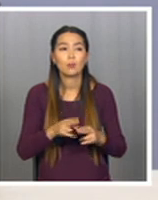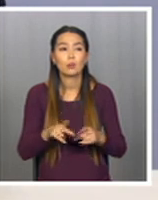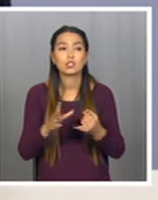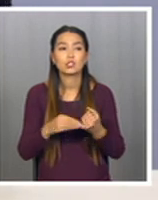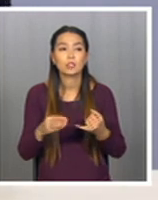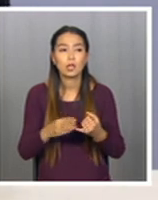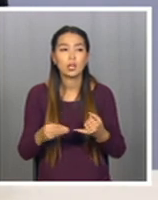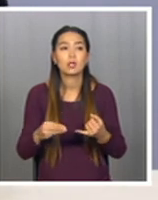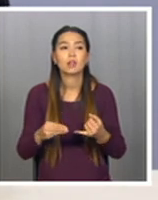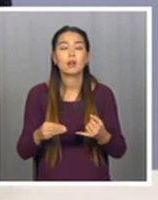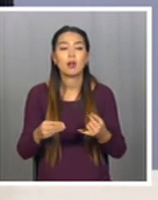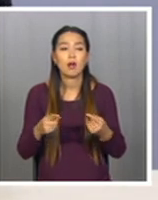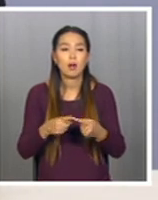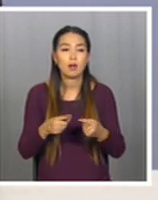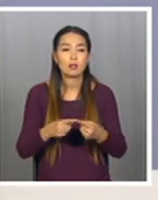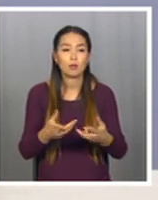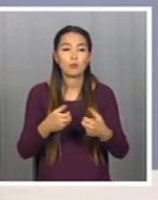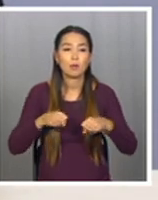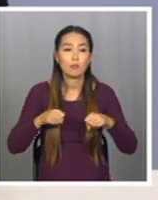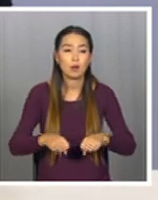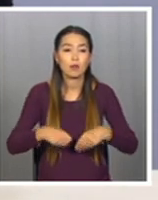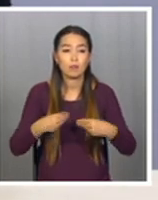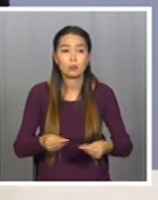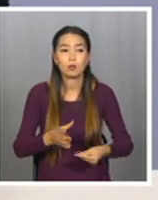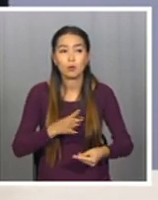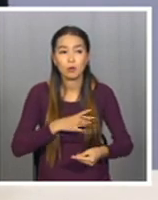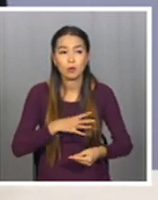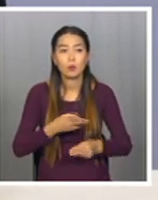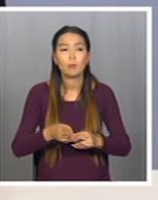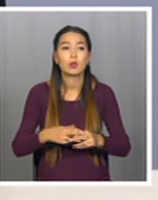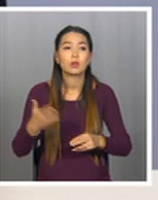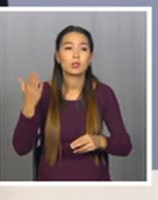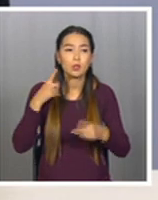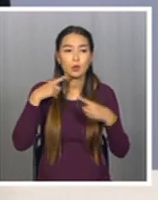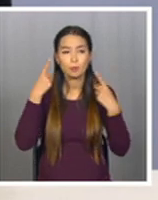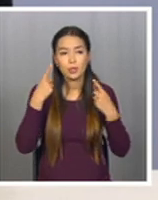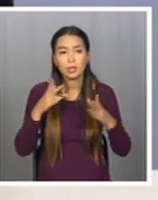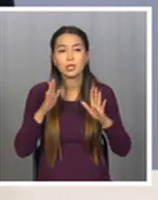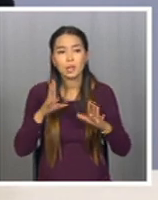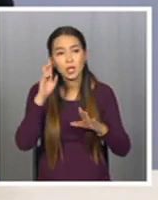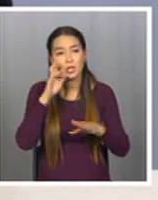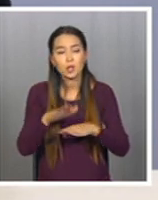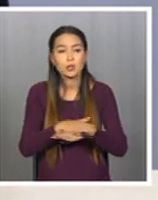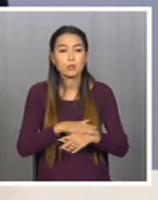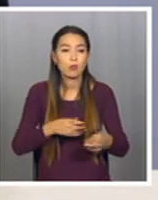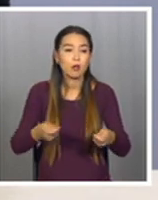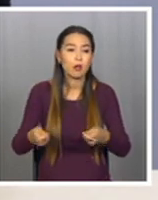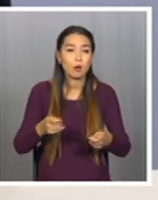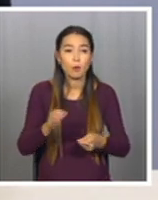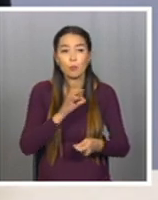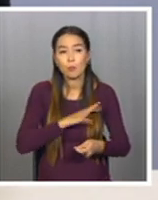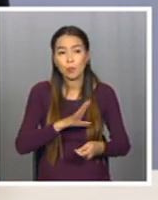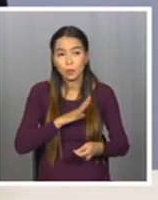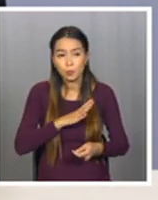алу құқықтары берілді. Сонымен қоса, бұрынғы кездері мал тек қана мемлекеттік меншік негізде пайдаланып,